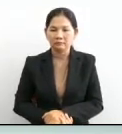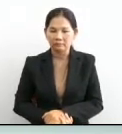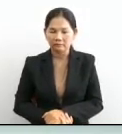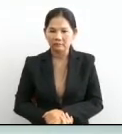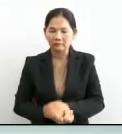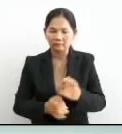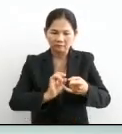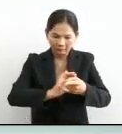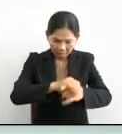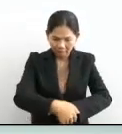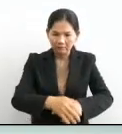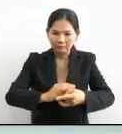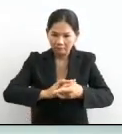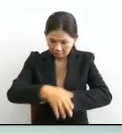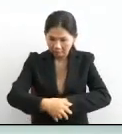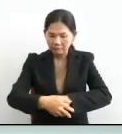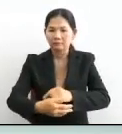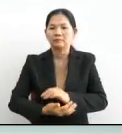đầm lâu mì